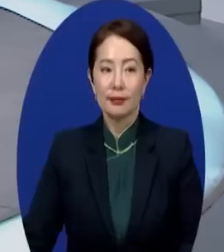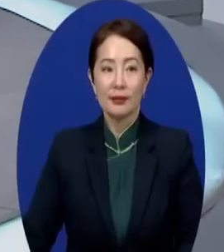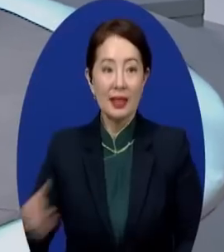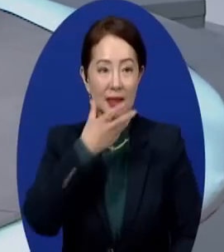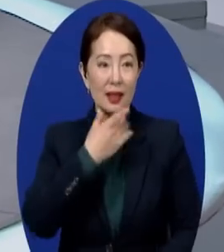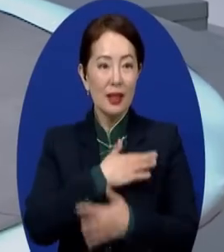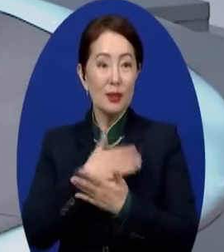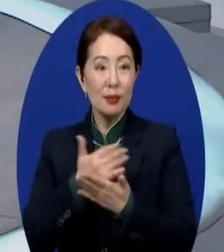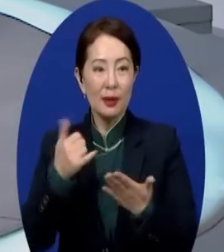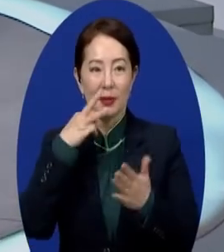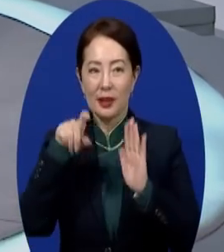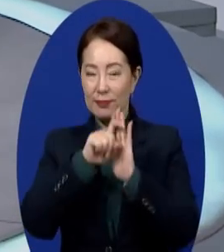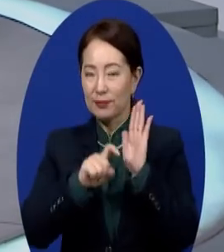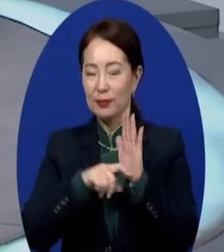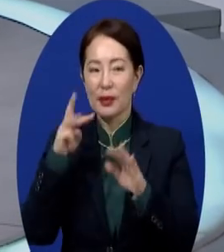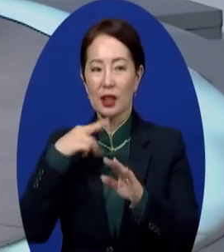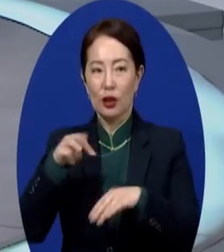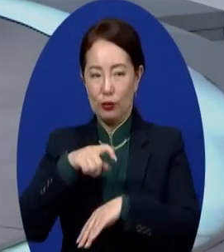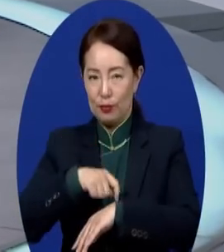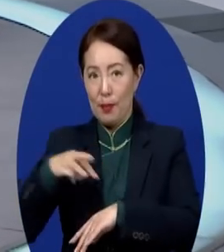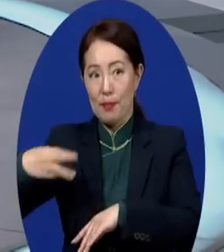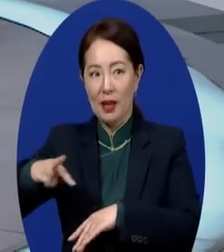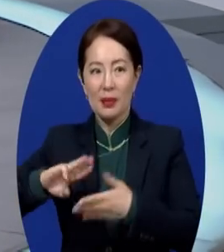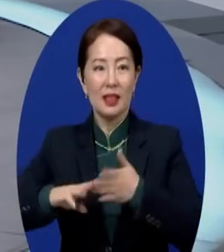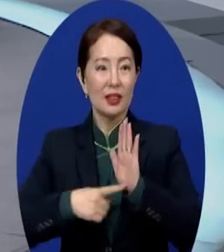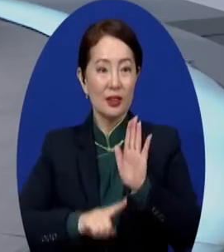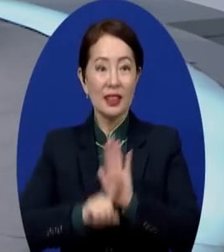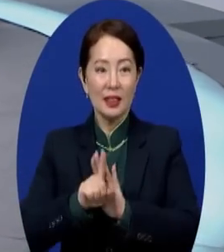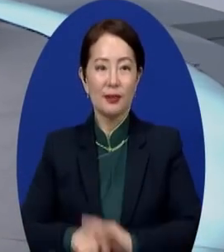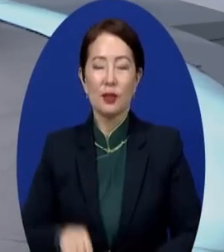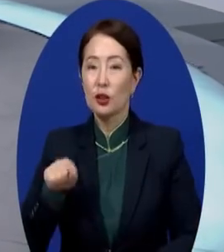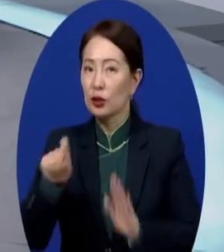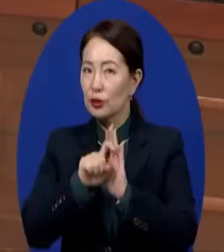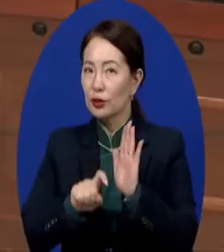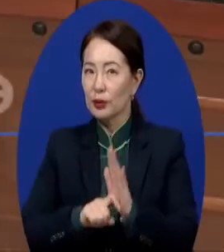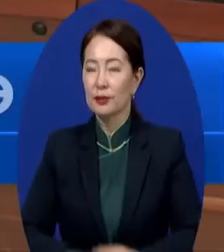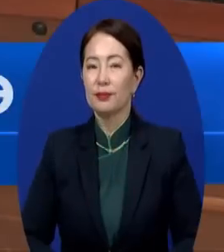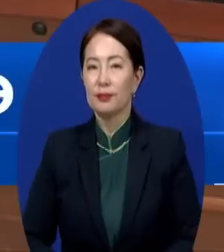Тавтай амарцоо чинь үзэгчдээ Монголын мэдээ сууг цаг үр хөтөлбөрийнхөө мягмар гарагийн дугаарыг эхэлж байна. Өнөөдрийн хөтөлбөрөөр